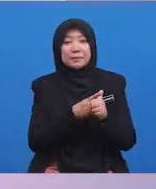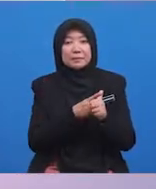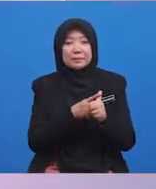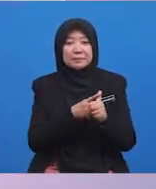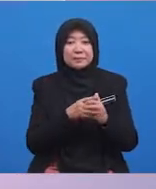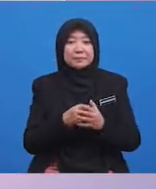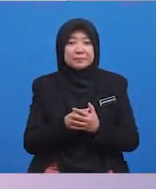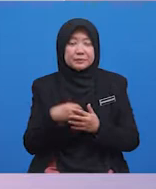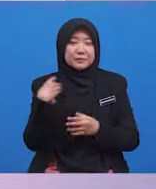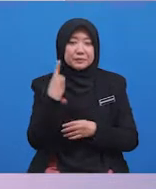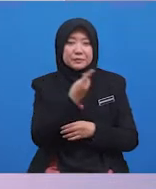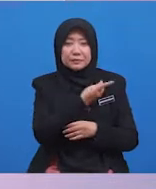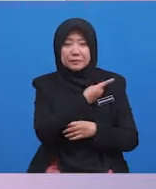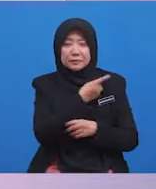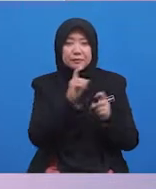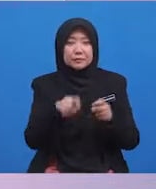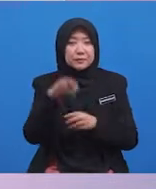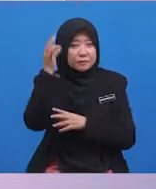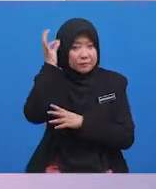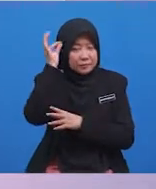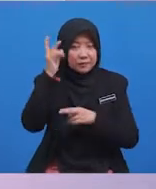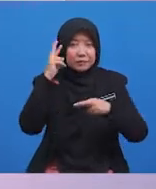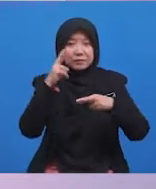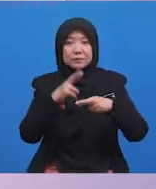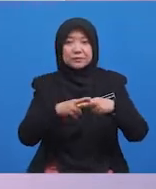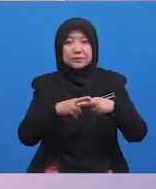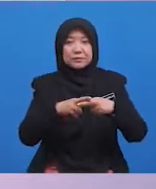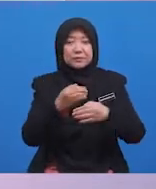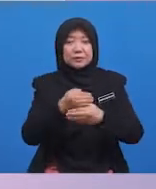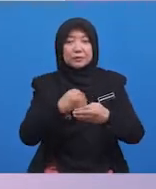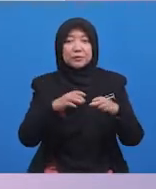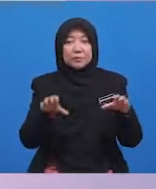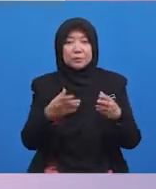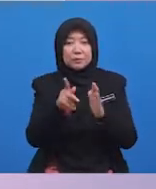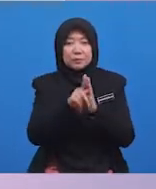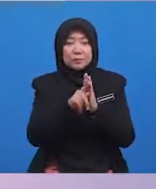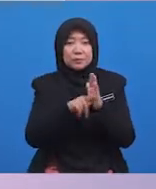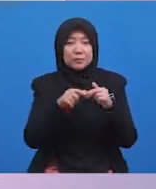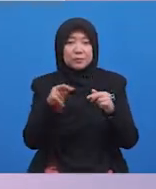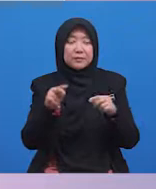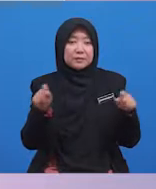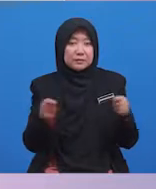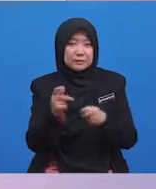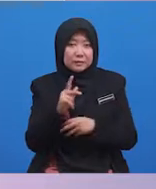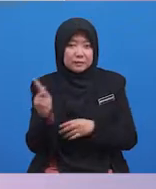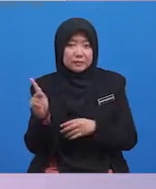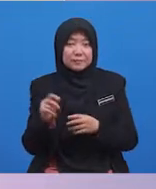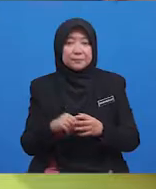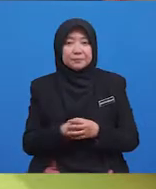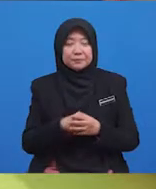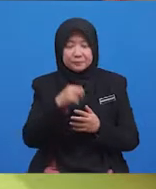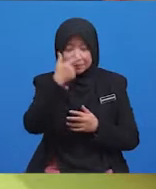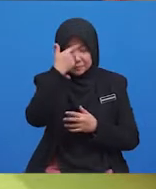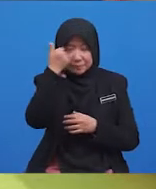pertama. Kita haruslah berfikir secara rasional sebelum membuat sebarang tindakan.